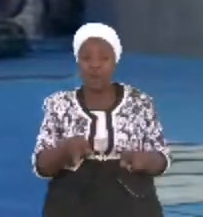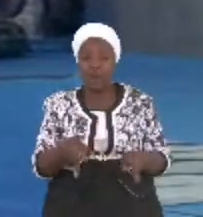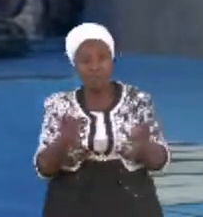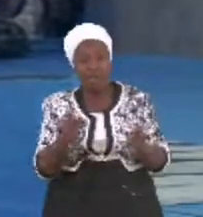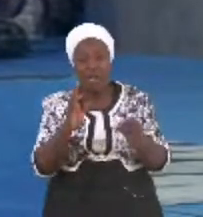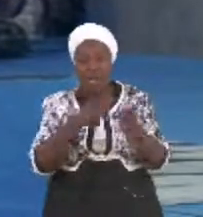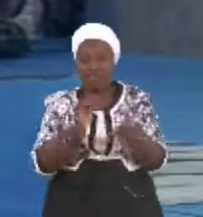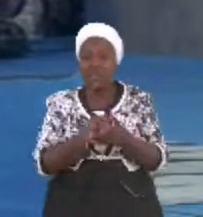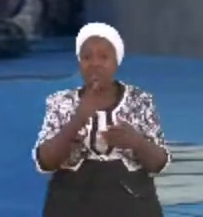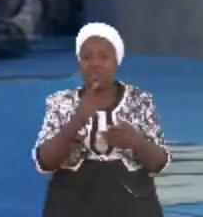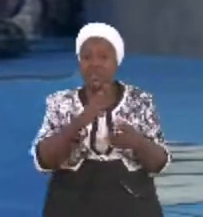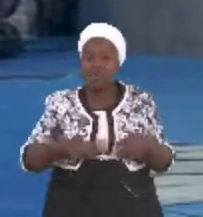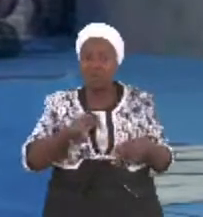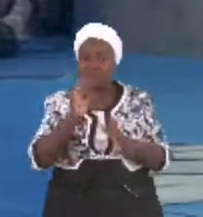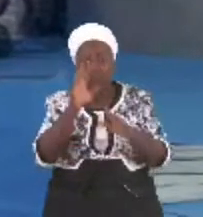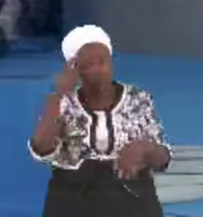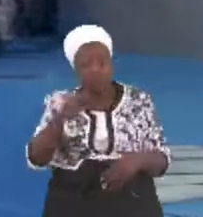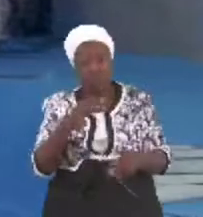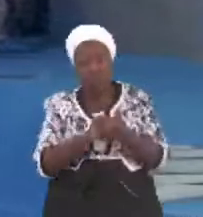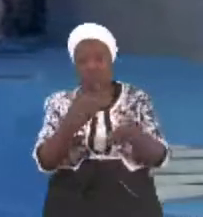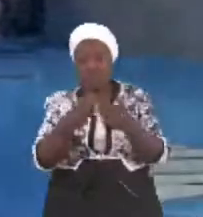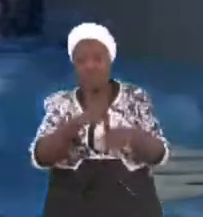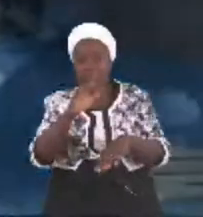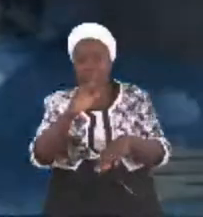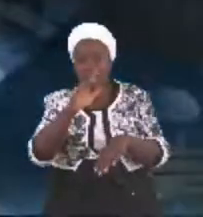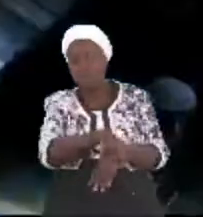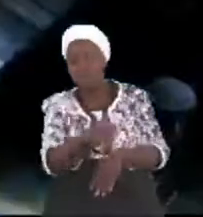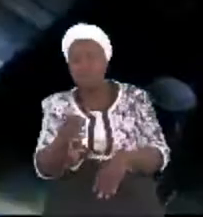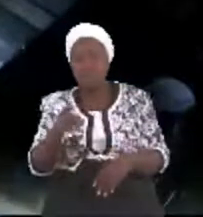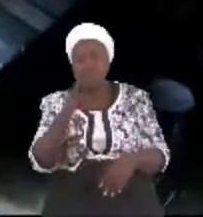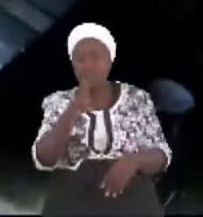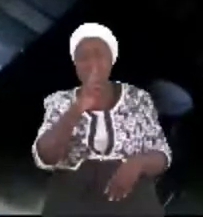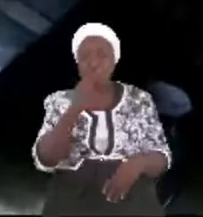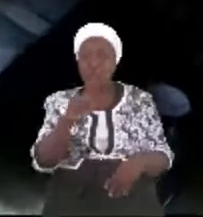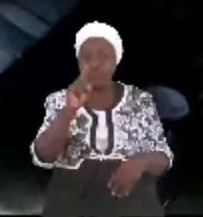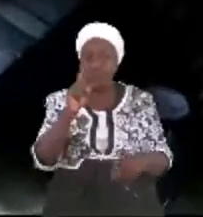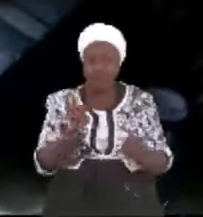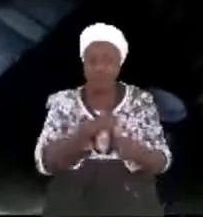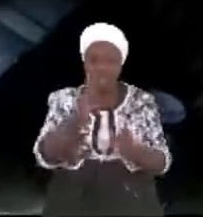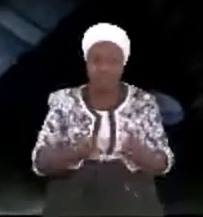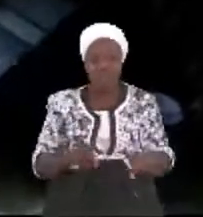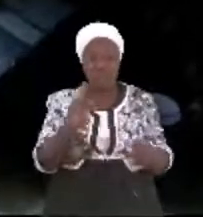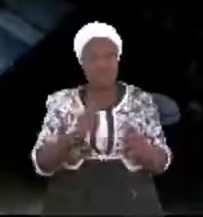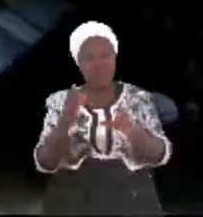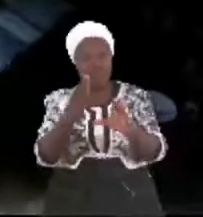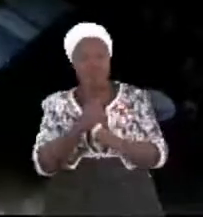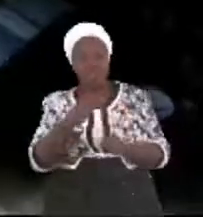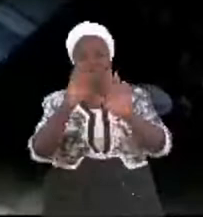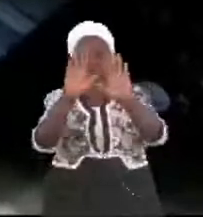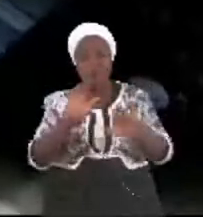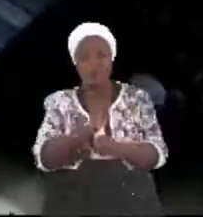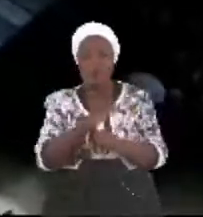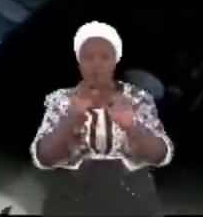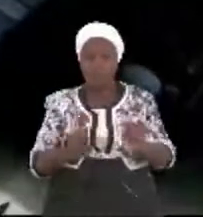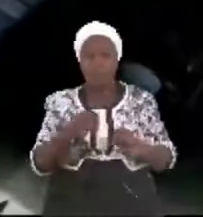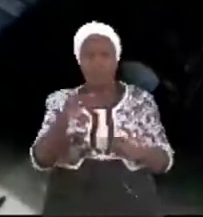Dieu te cherche avant même que tu ne touches les autres. Tu es le premier récipiendaire de la puissance